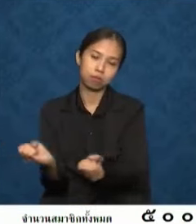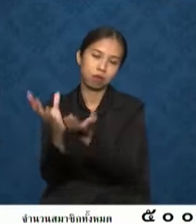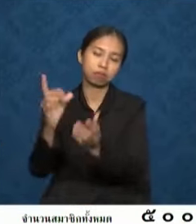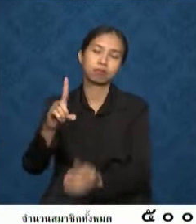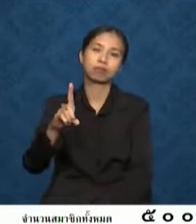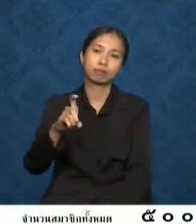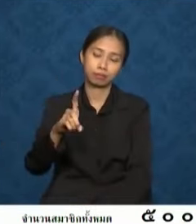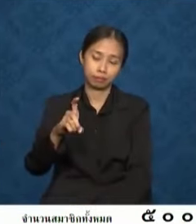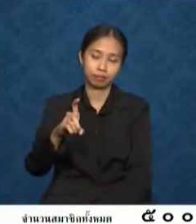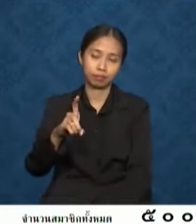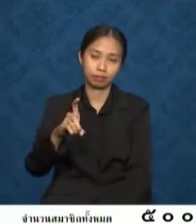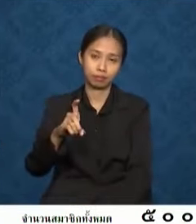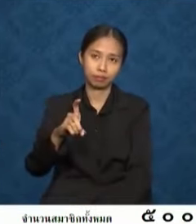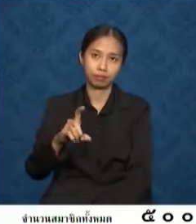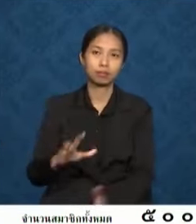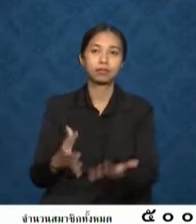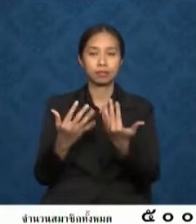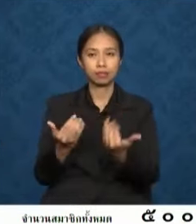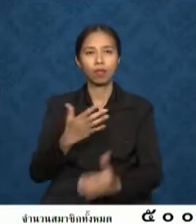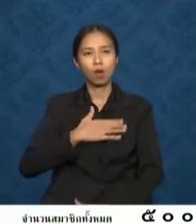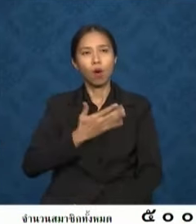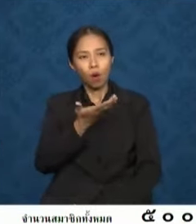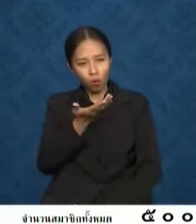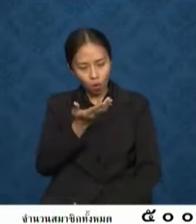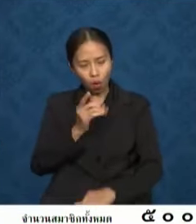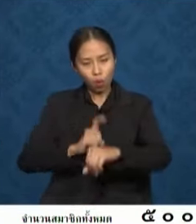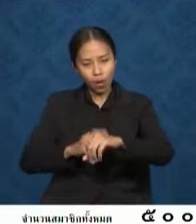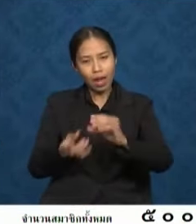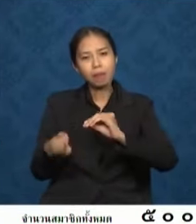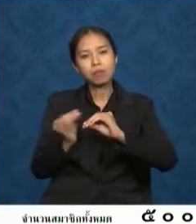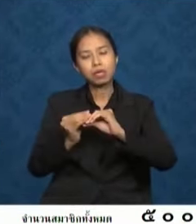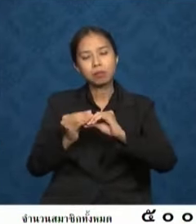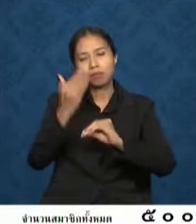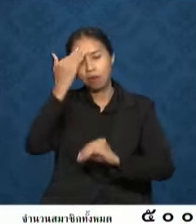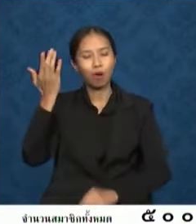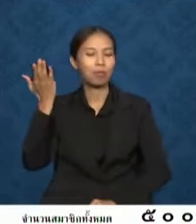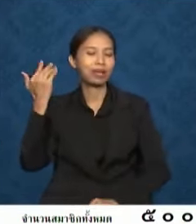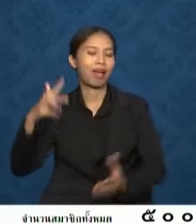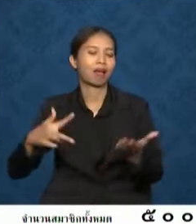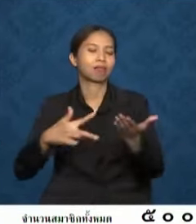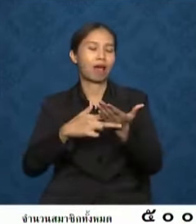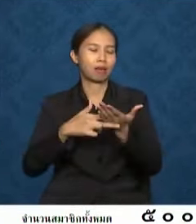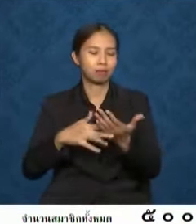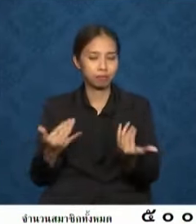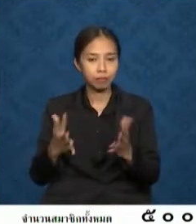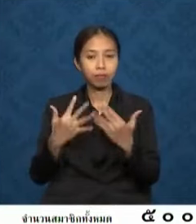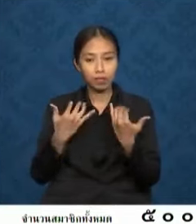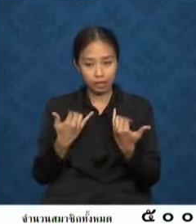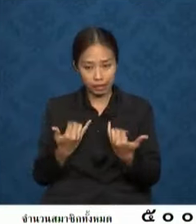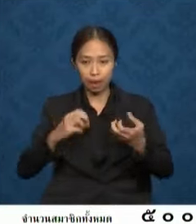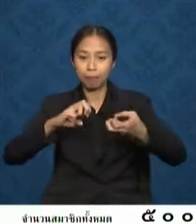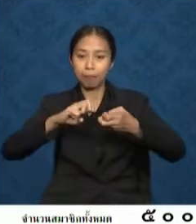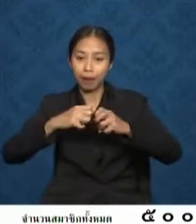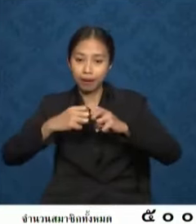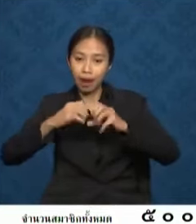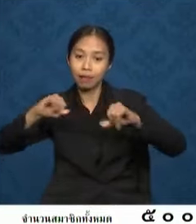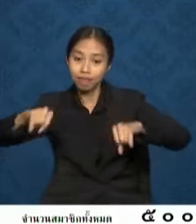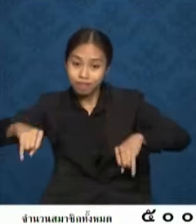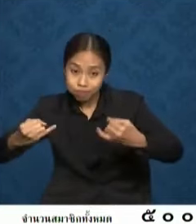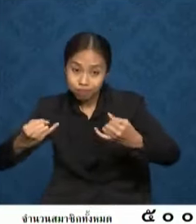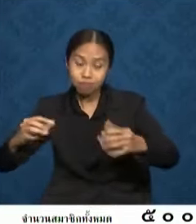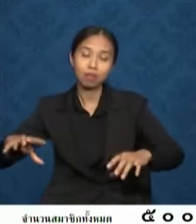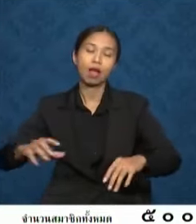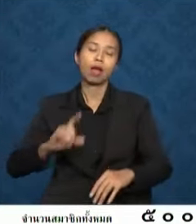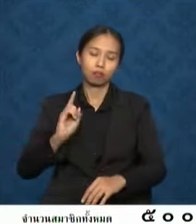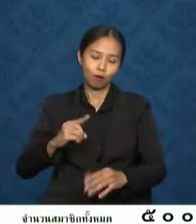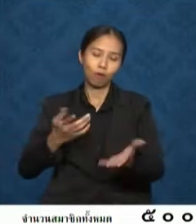จะยิ่งทำให้บานปลายผมขอเวลานิดนึงนะครับเนื่องจากมีการประท้วงทุกความขัดแย้งในโลกใบนี้ล้วนแก้ไขด้วย